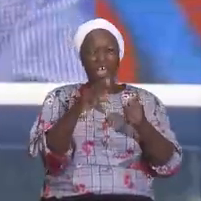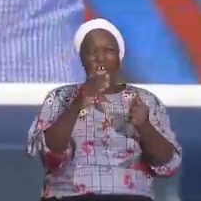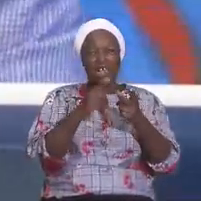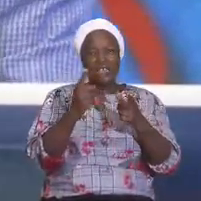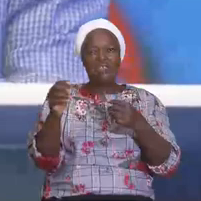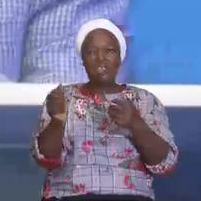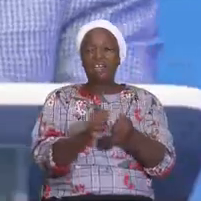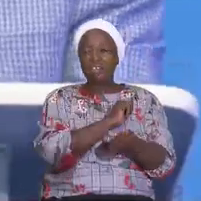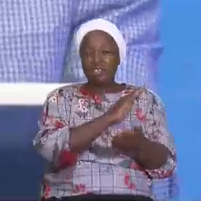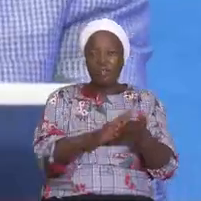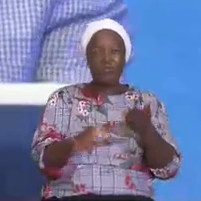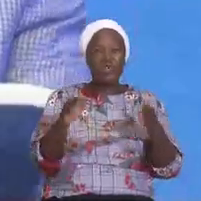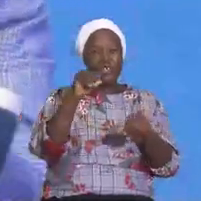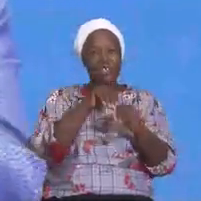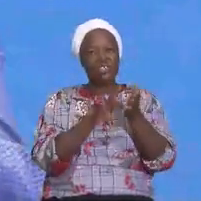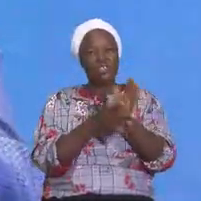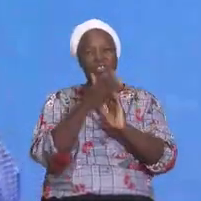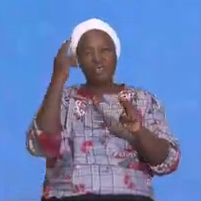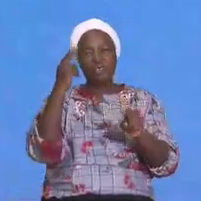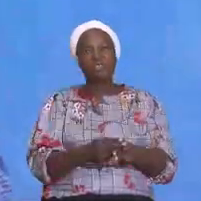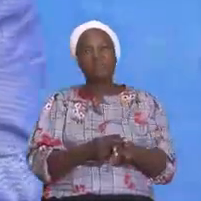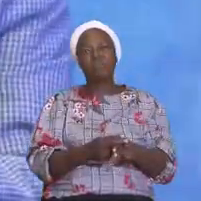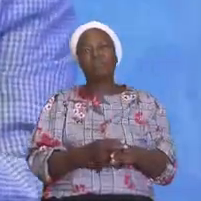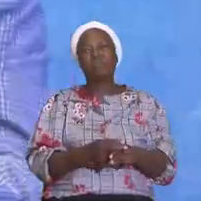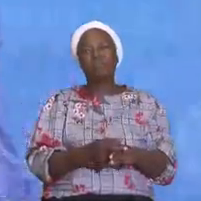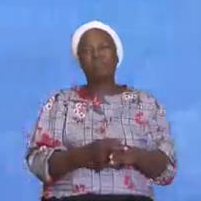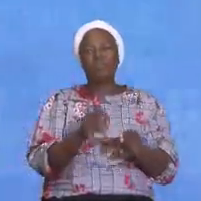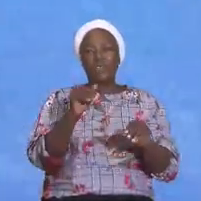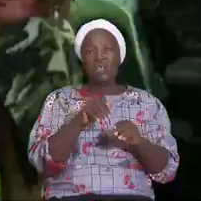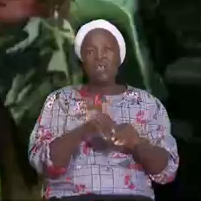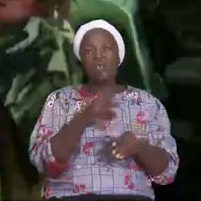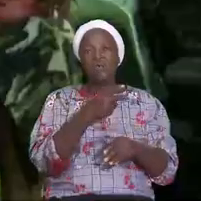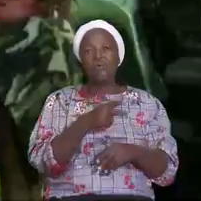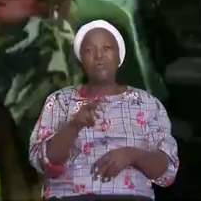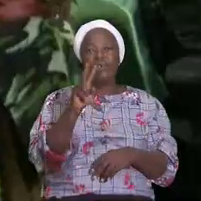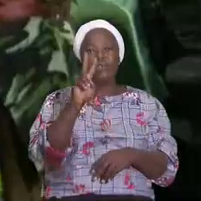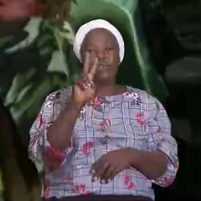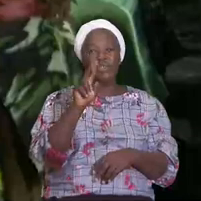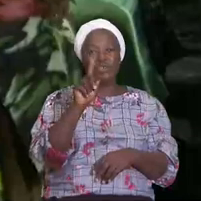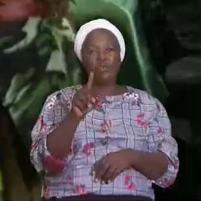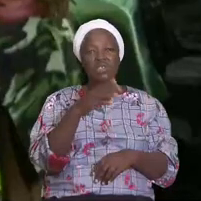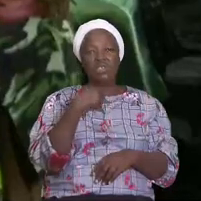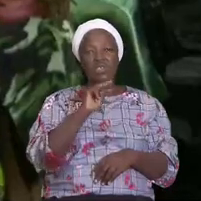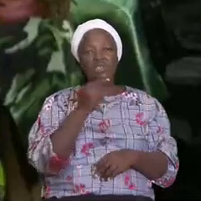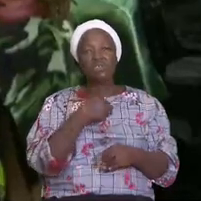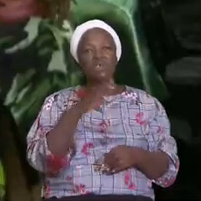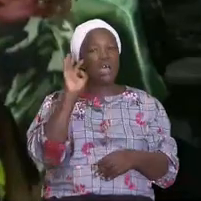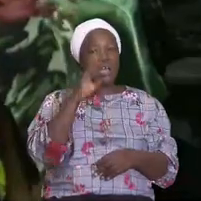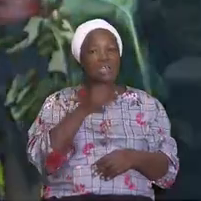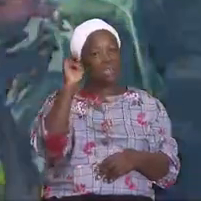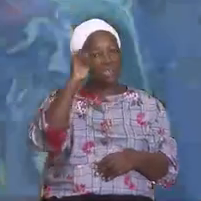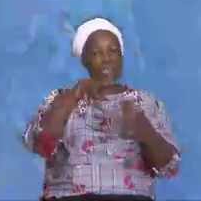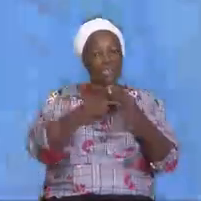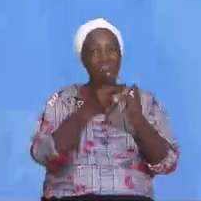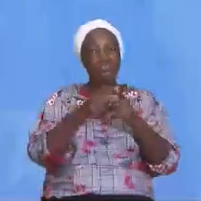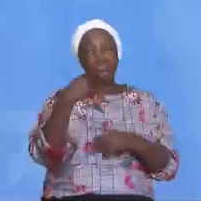te lie, le Seigneur va briser et détruire au nom de Jésus.